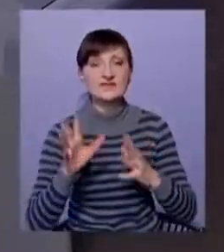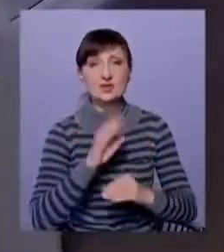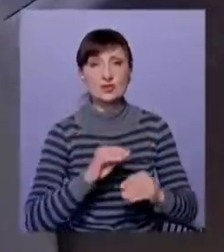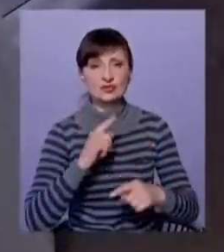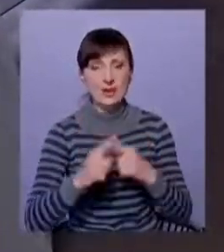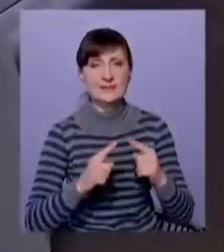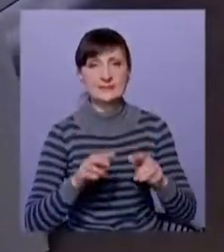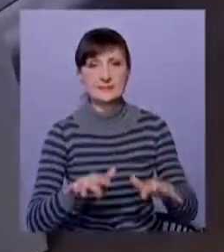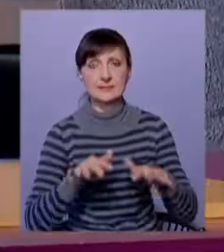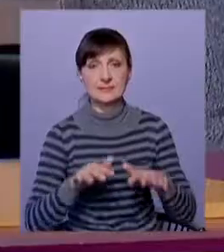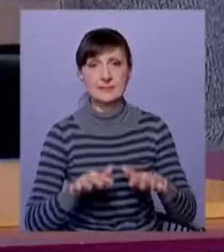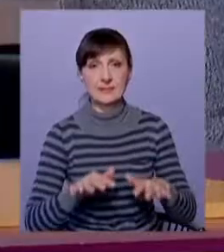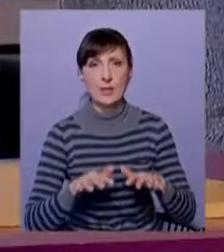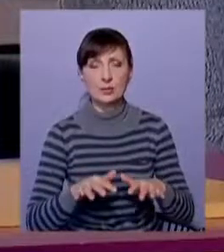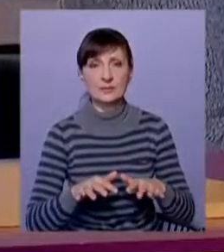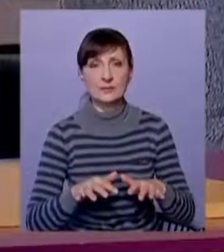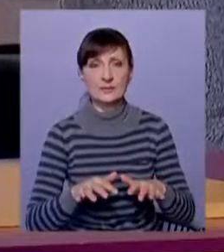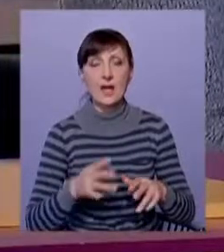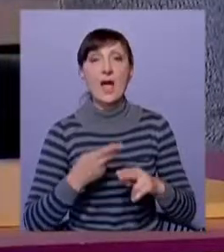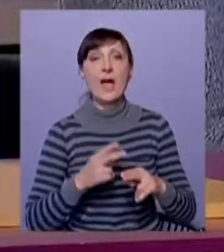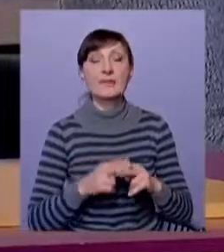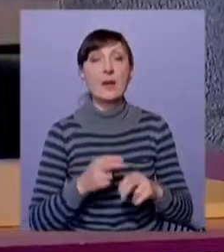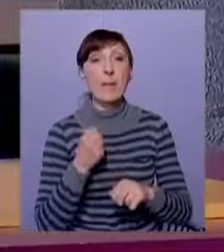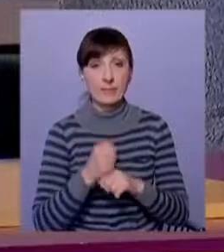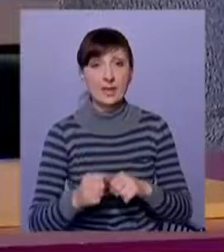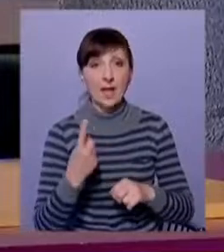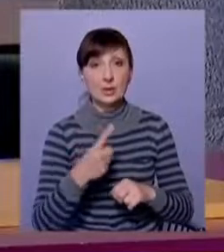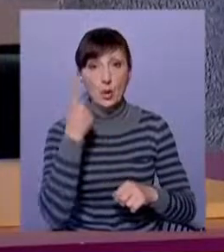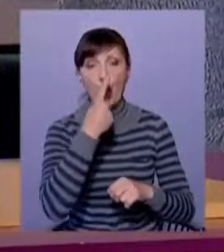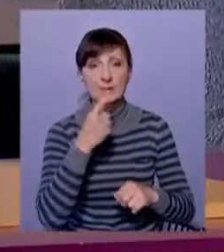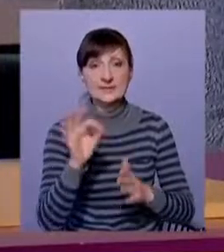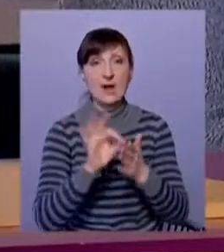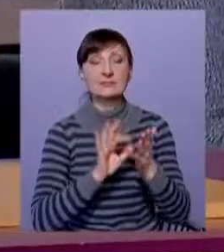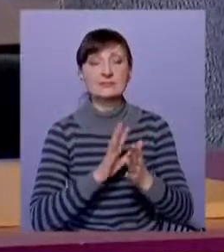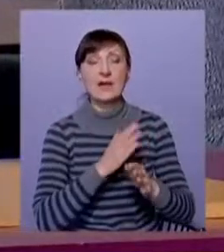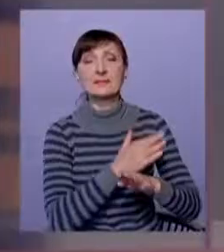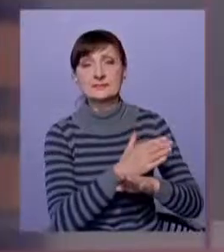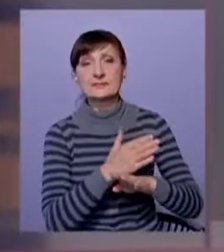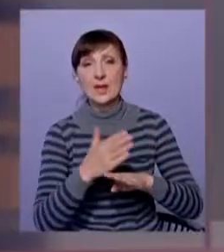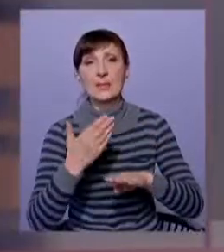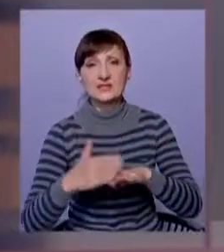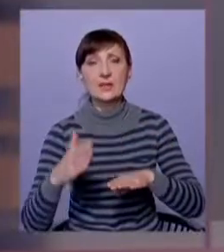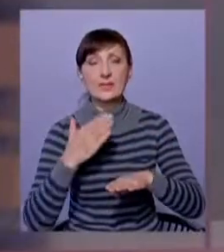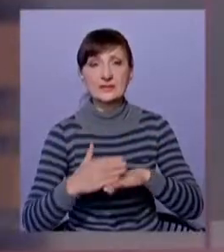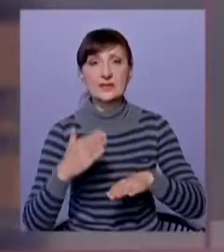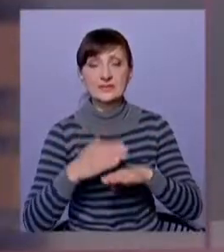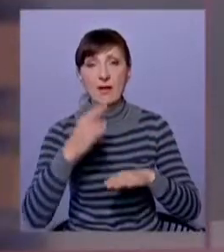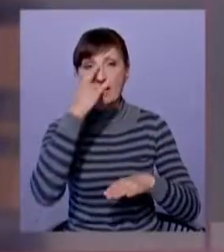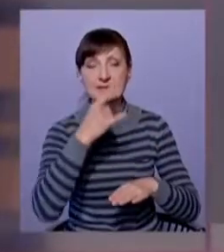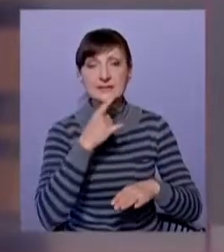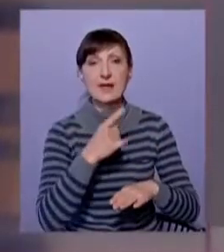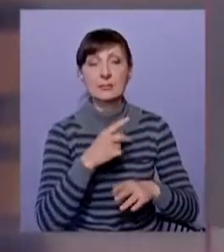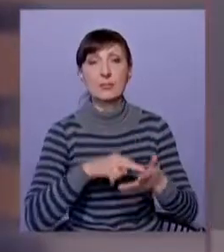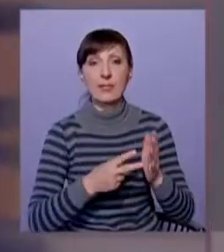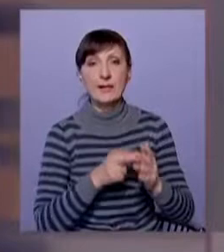работа, я так понимаю, велась... Ну, это победа не одного года. Это то, к чему, да, Алматы и Казахстан стремились вот